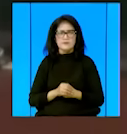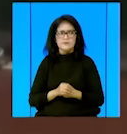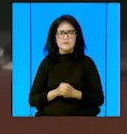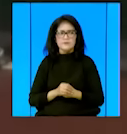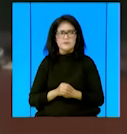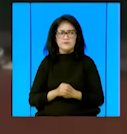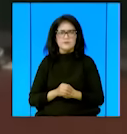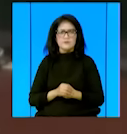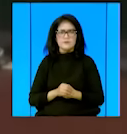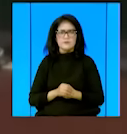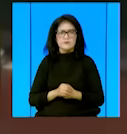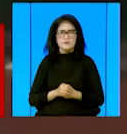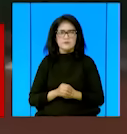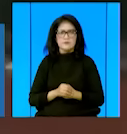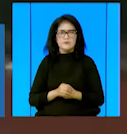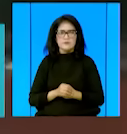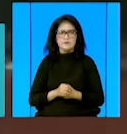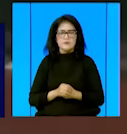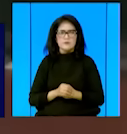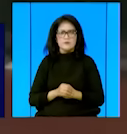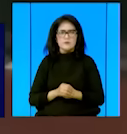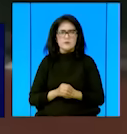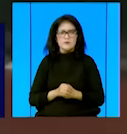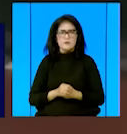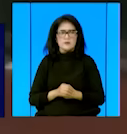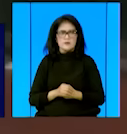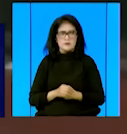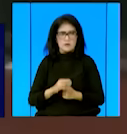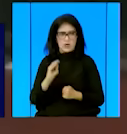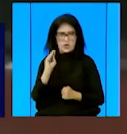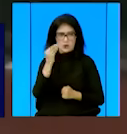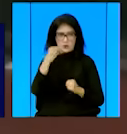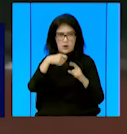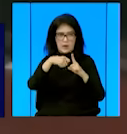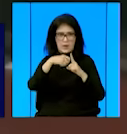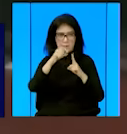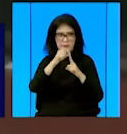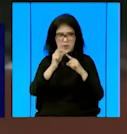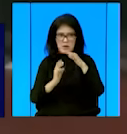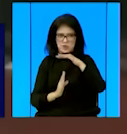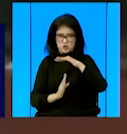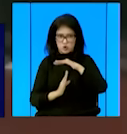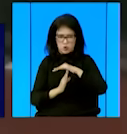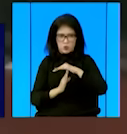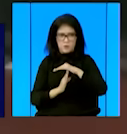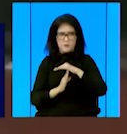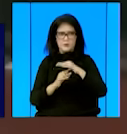Sanksi pemberhentian tetap untuk Ketua KPU Hasyim Asyari oleh DKPP